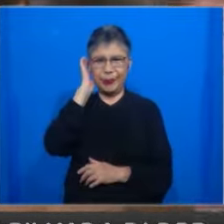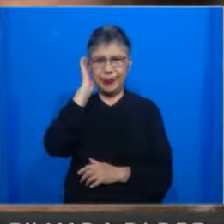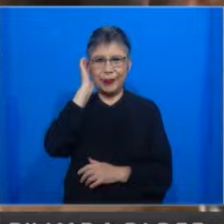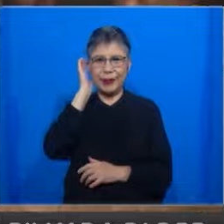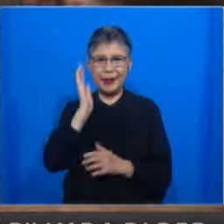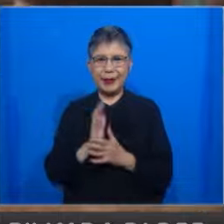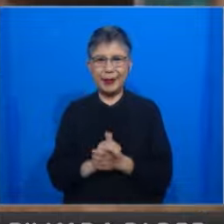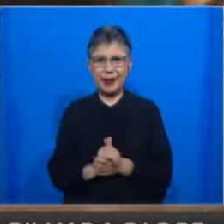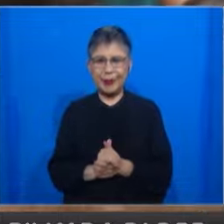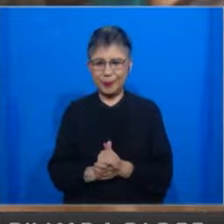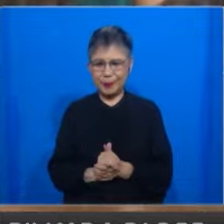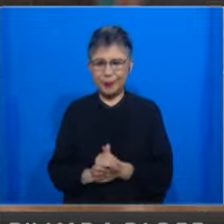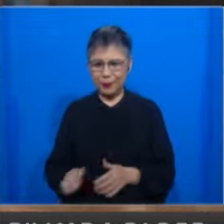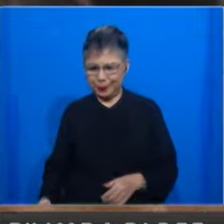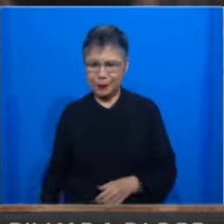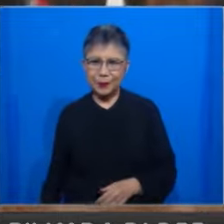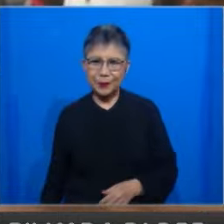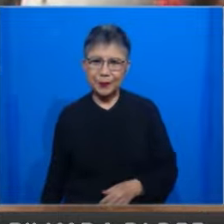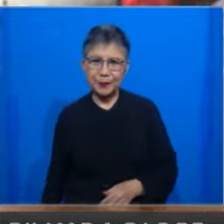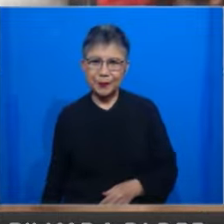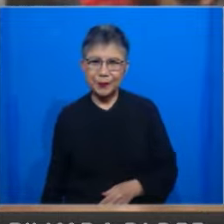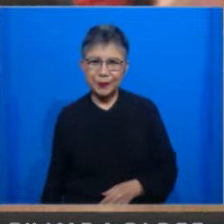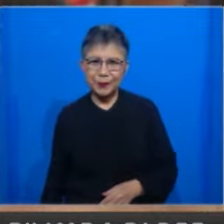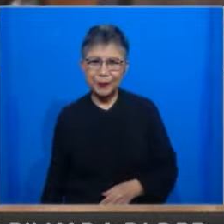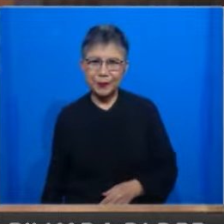kita menyaksikan bagaimana proses ini berjalan.